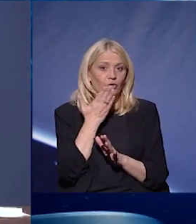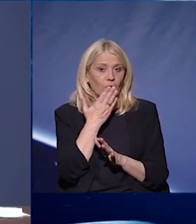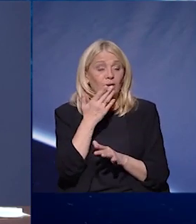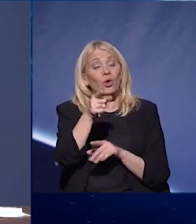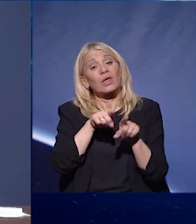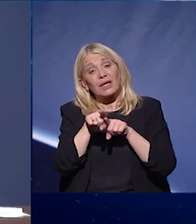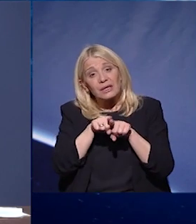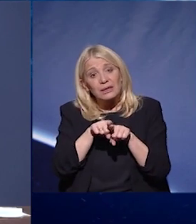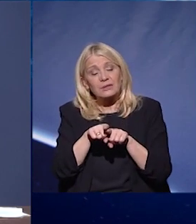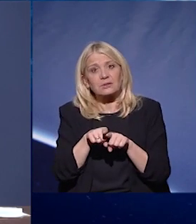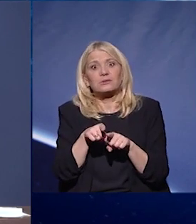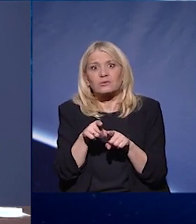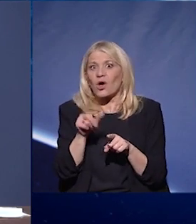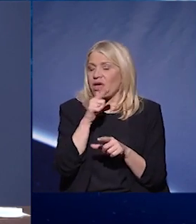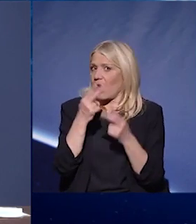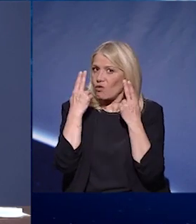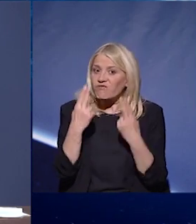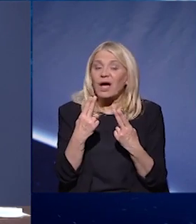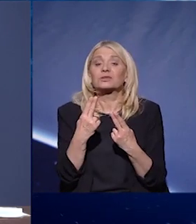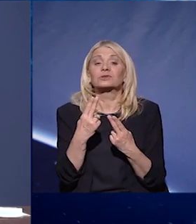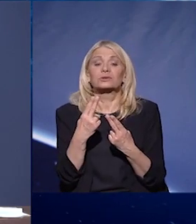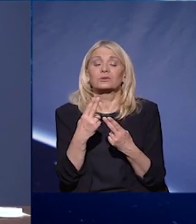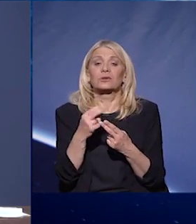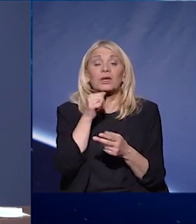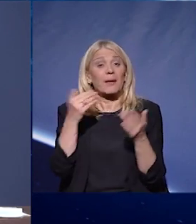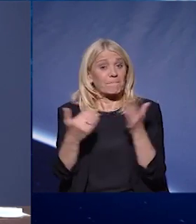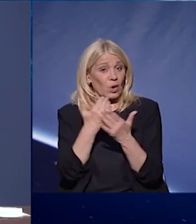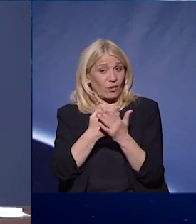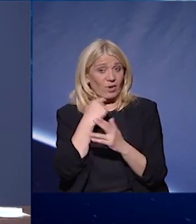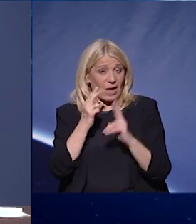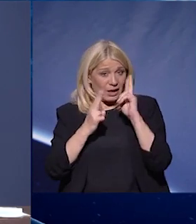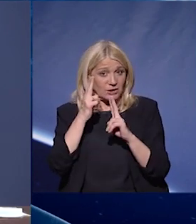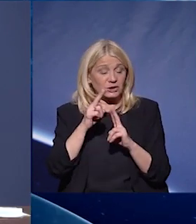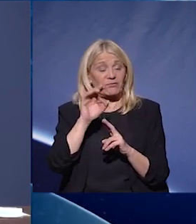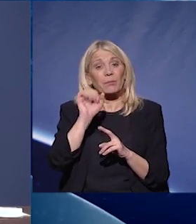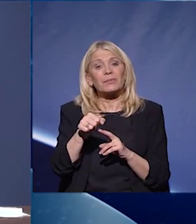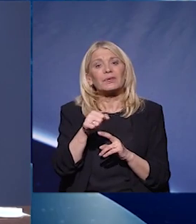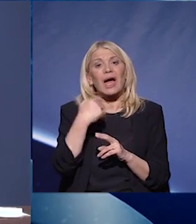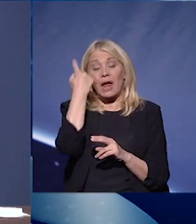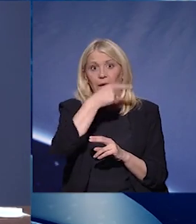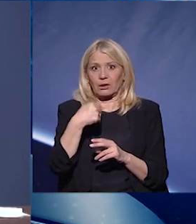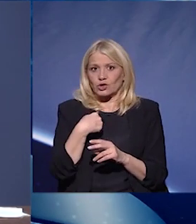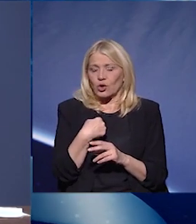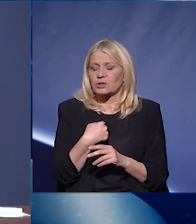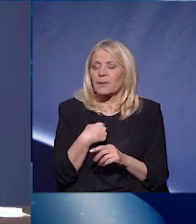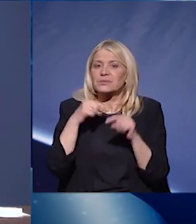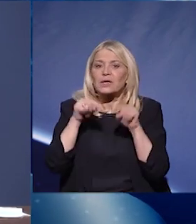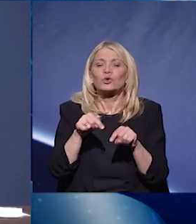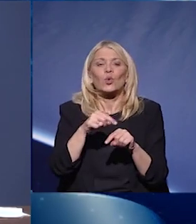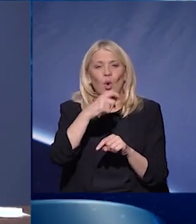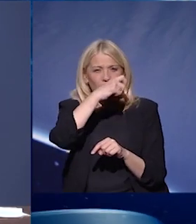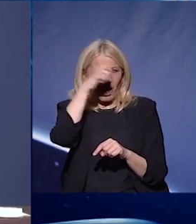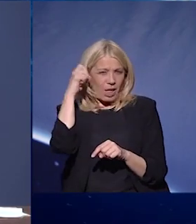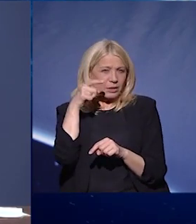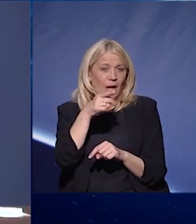je isto ekstremno važno i ponovo naglašam da lično sam uvek za tu letnju